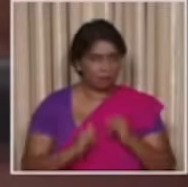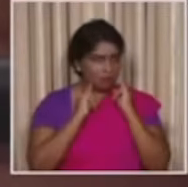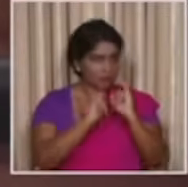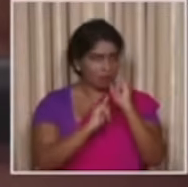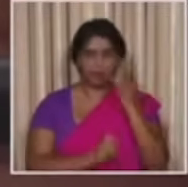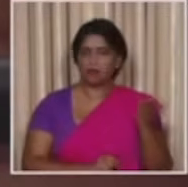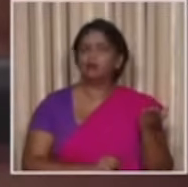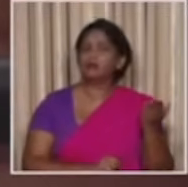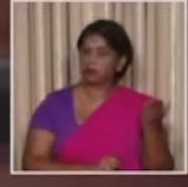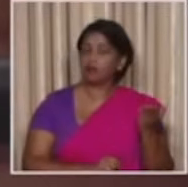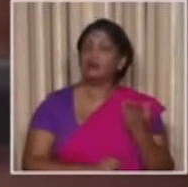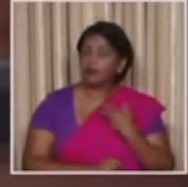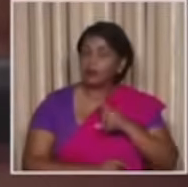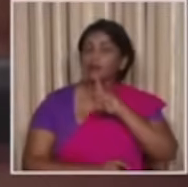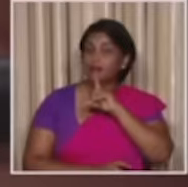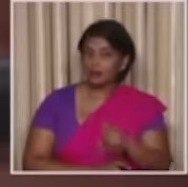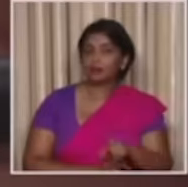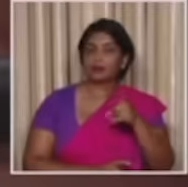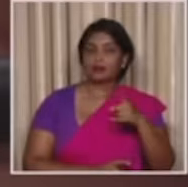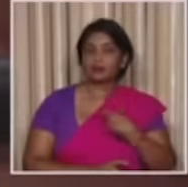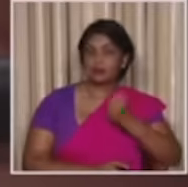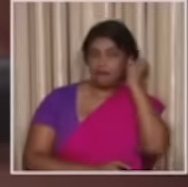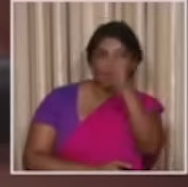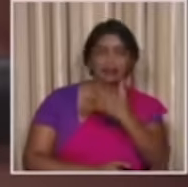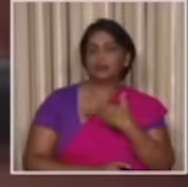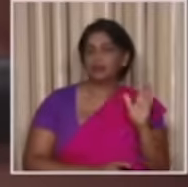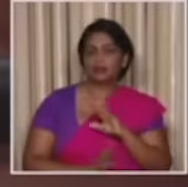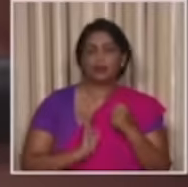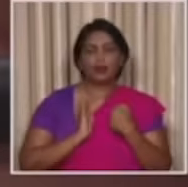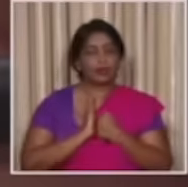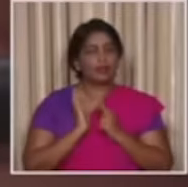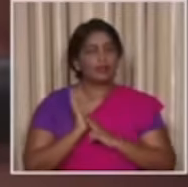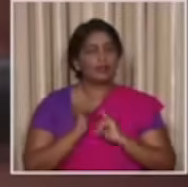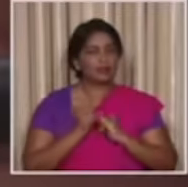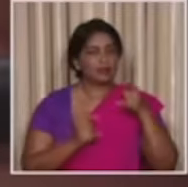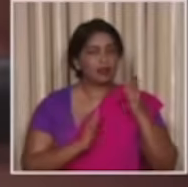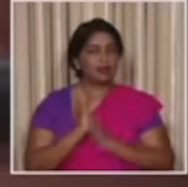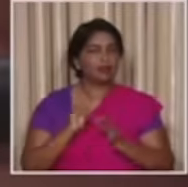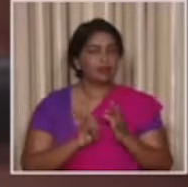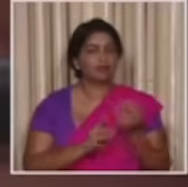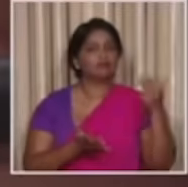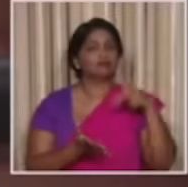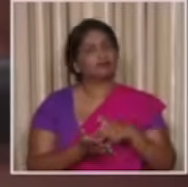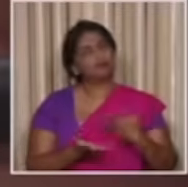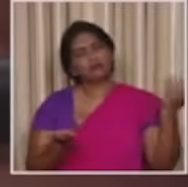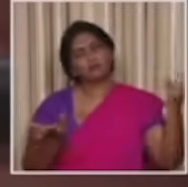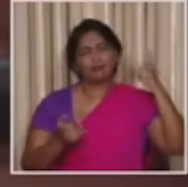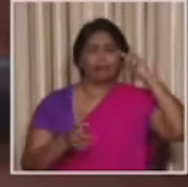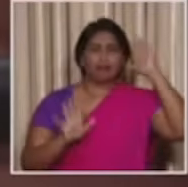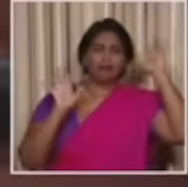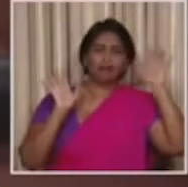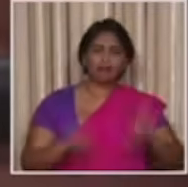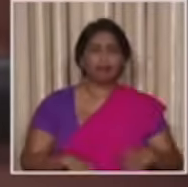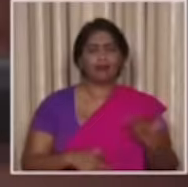තත්වයක්. ඒකයි මම ඔබතුමාට කියන්නේ, ඔබතුමා අභියෝගයට ලක් කරන්න නෙවෙයි. ගරු නිමල් සිරිපාල සිල්වා ගරු ඇමතුතුමා නැගිට ඔහේ